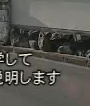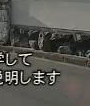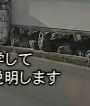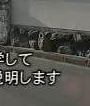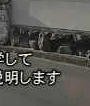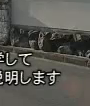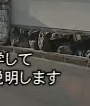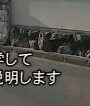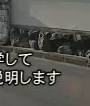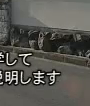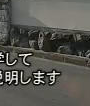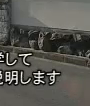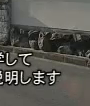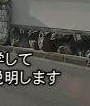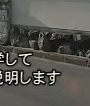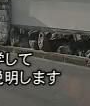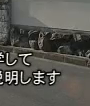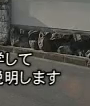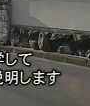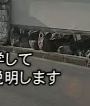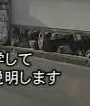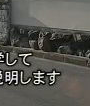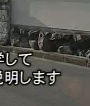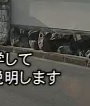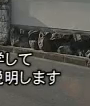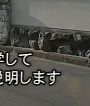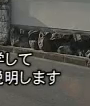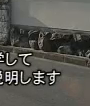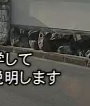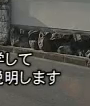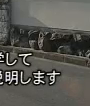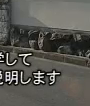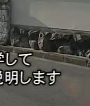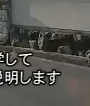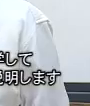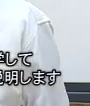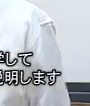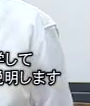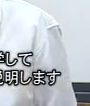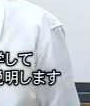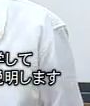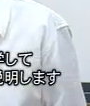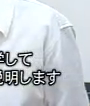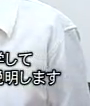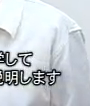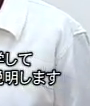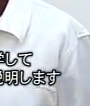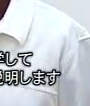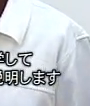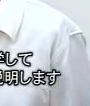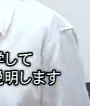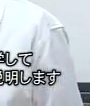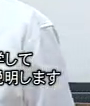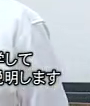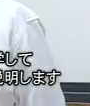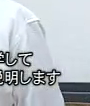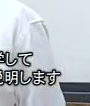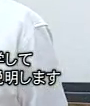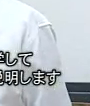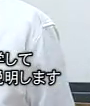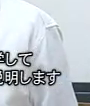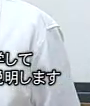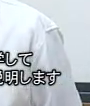原というところに伝わっております森さんを見学をして、そしてそこ